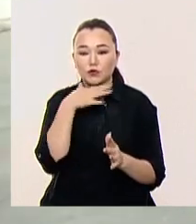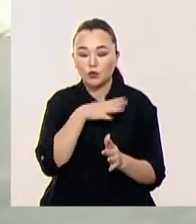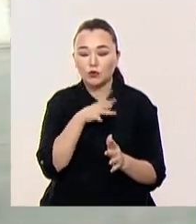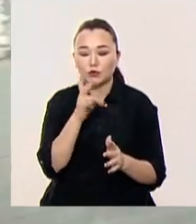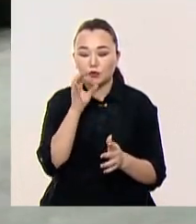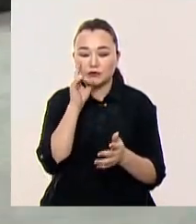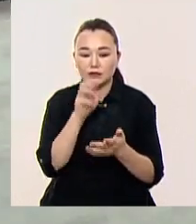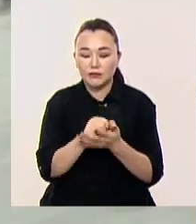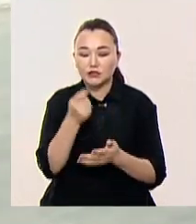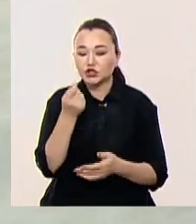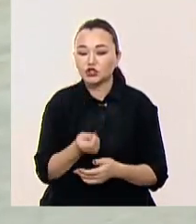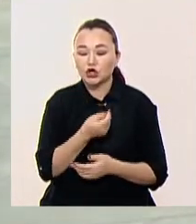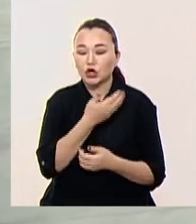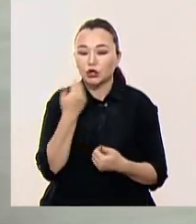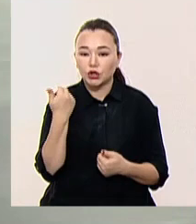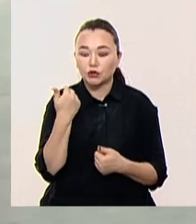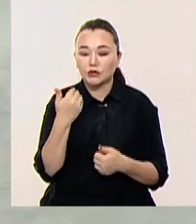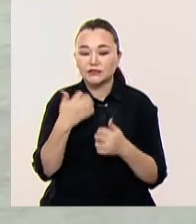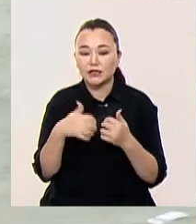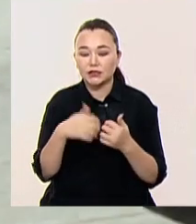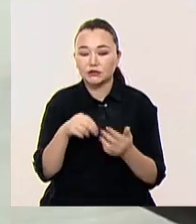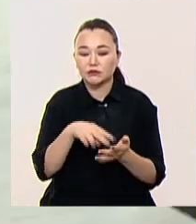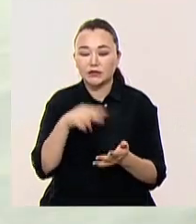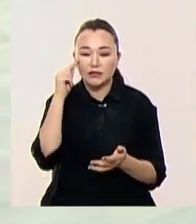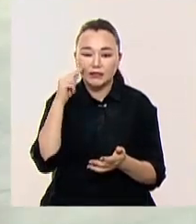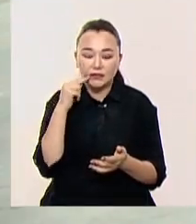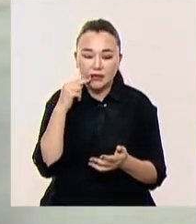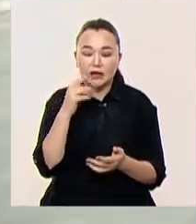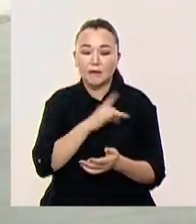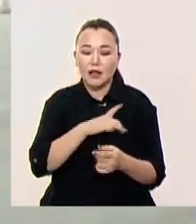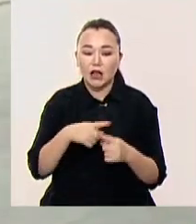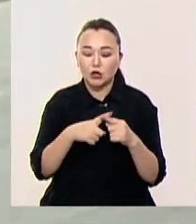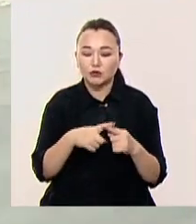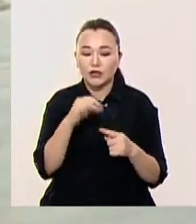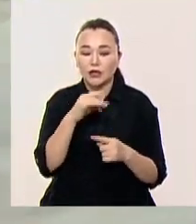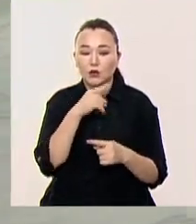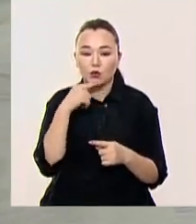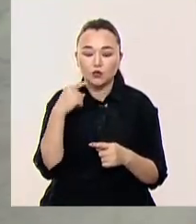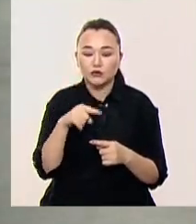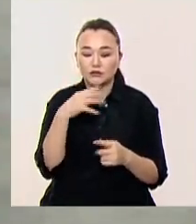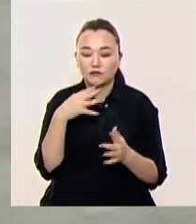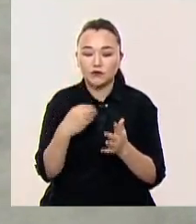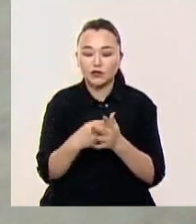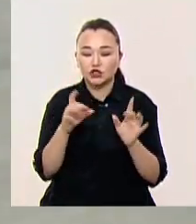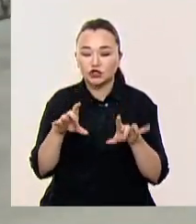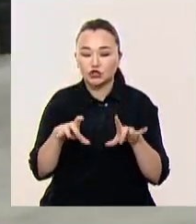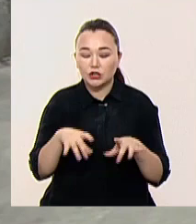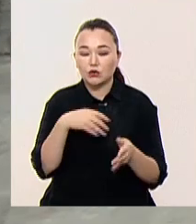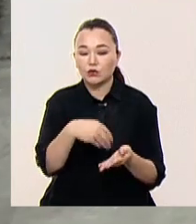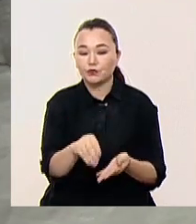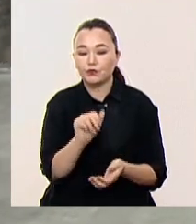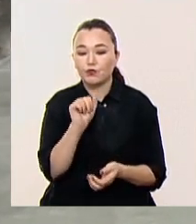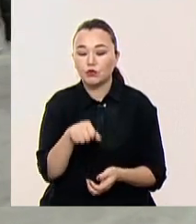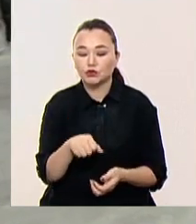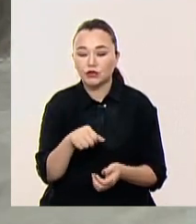байқағанымыздай арзаны жоқ. Ал орта бағада қытайлық, белорусиялық және ресейлік шиналарды алуға болады